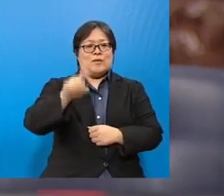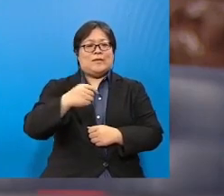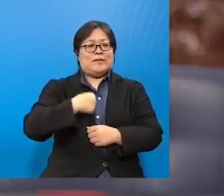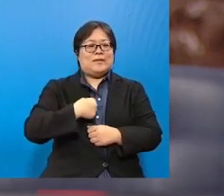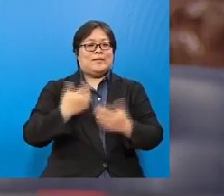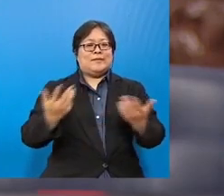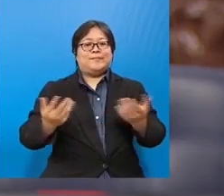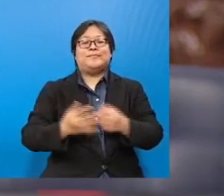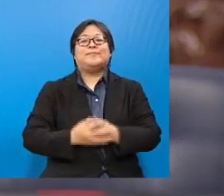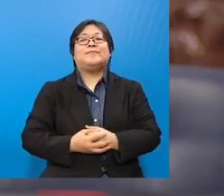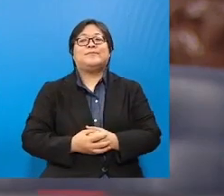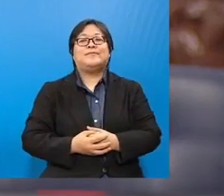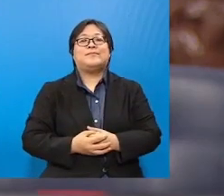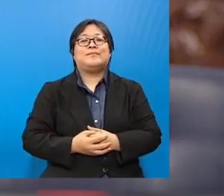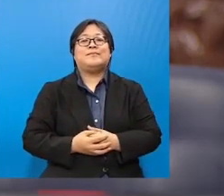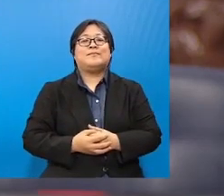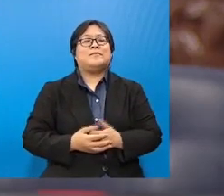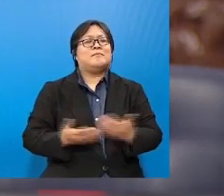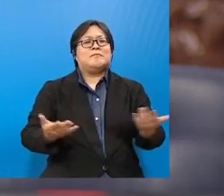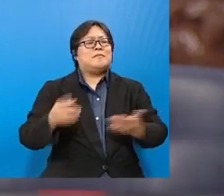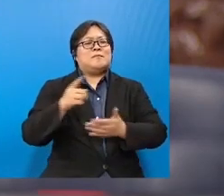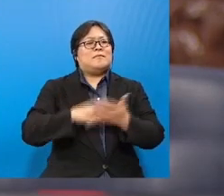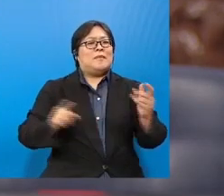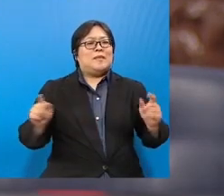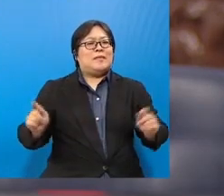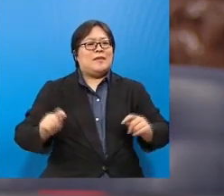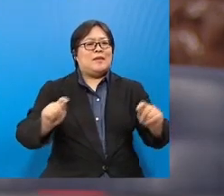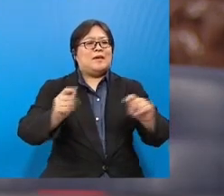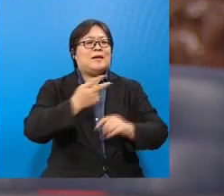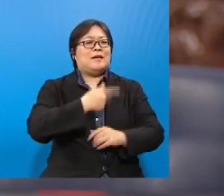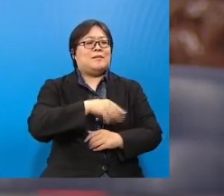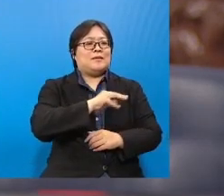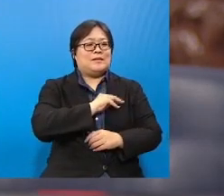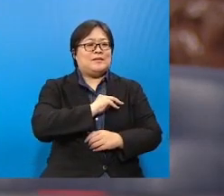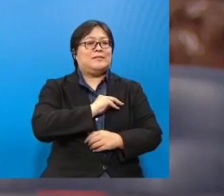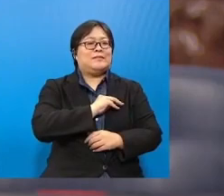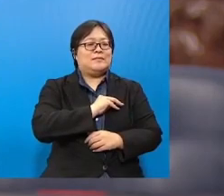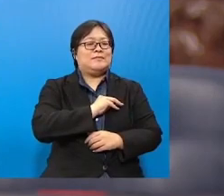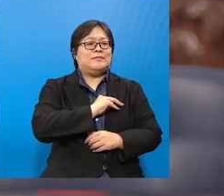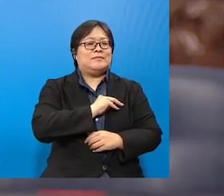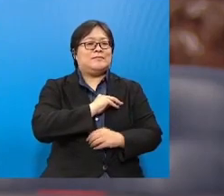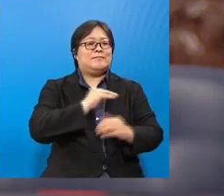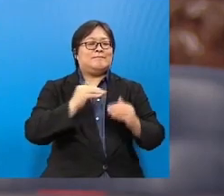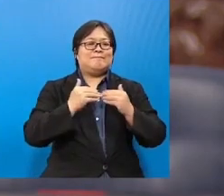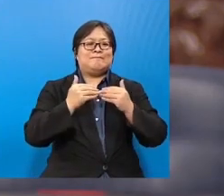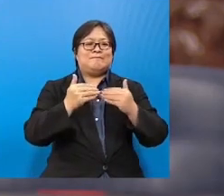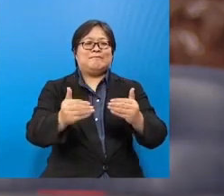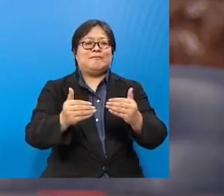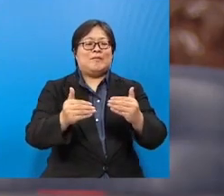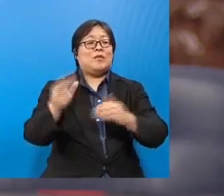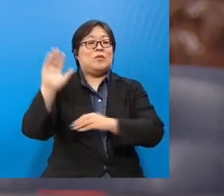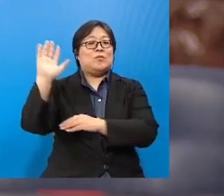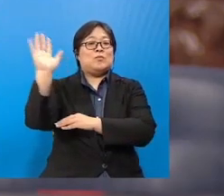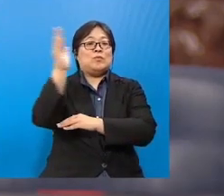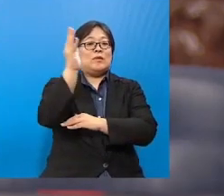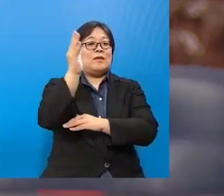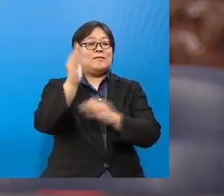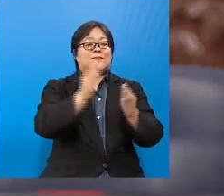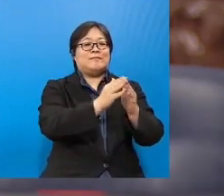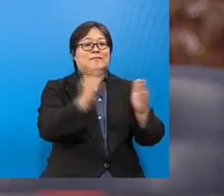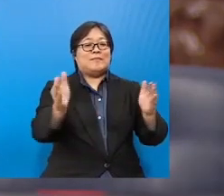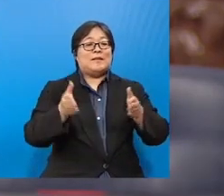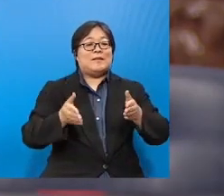elah Apakah tidak karena Kementerian untuk melestarikan hutan disepanjang